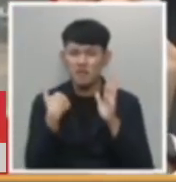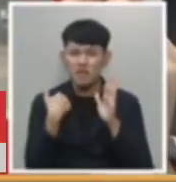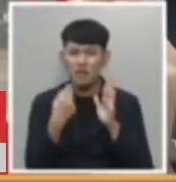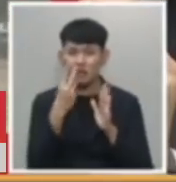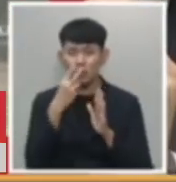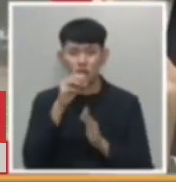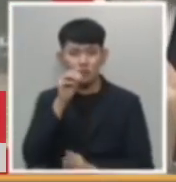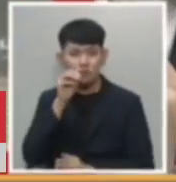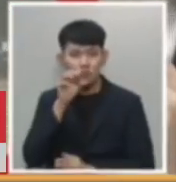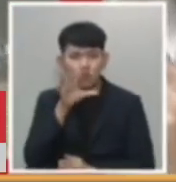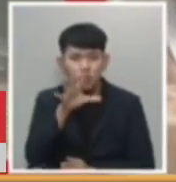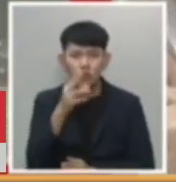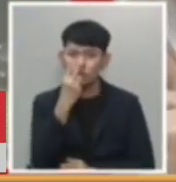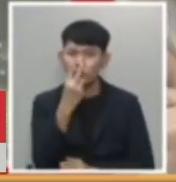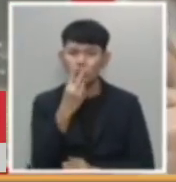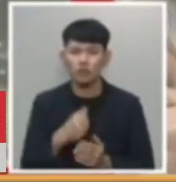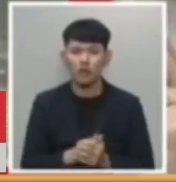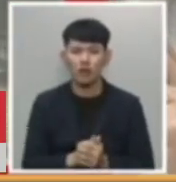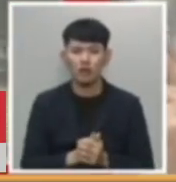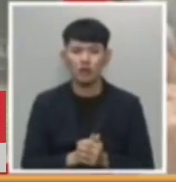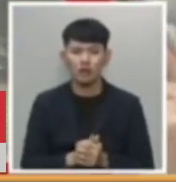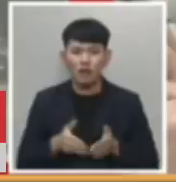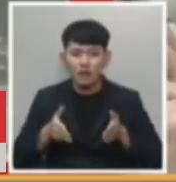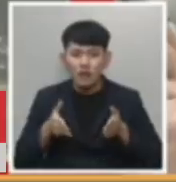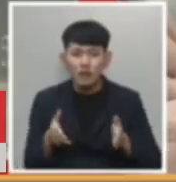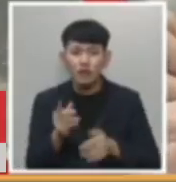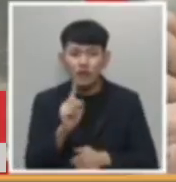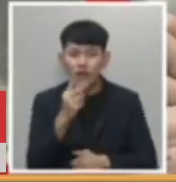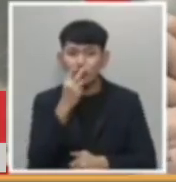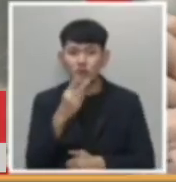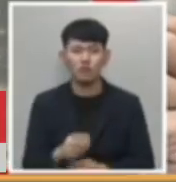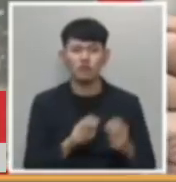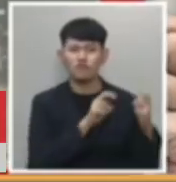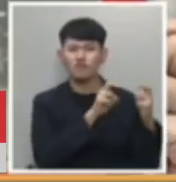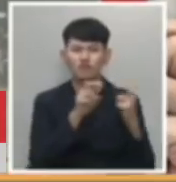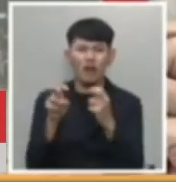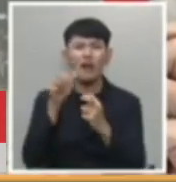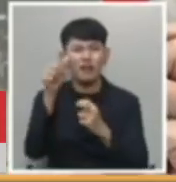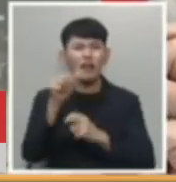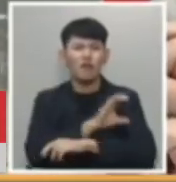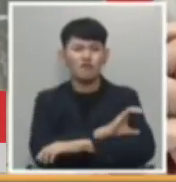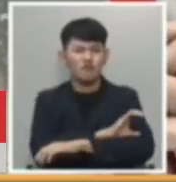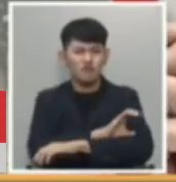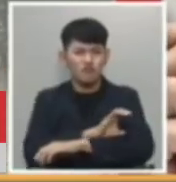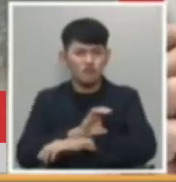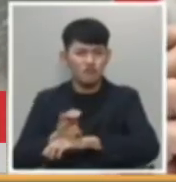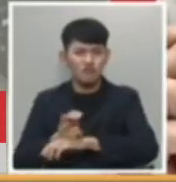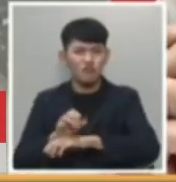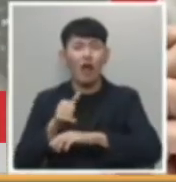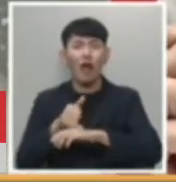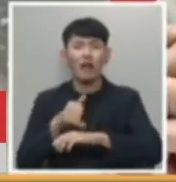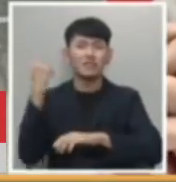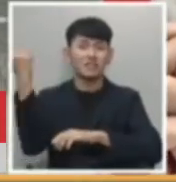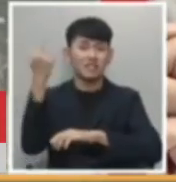ยครับเนี่ยถนนธนิยะครับนั่งรถไฟฟ้าไปเลยก็ได้ครับเนี่ยลงสถานีสีลมตรง